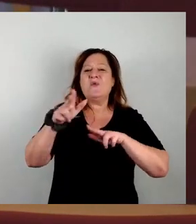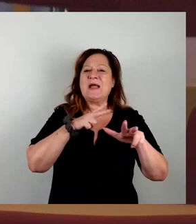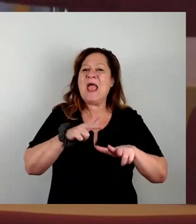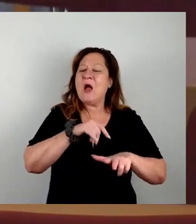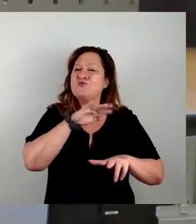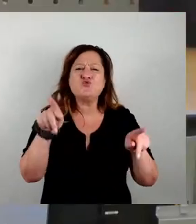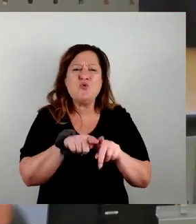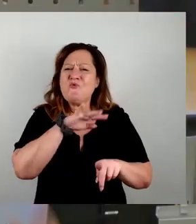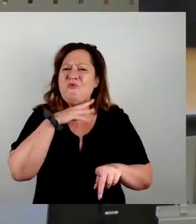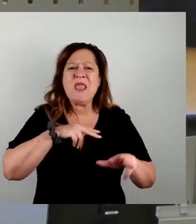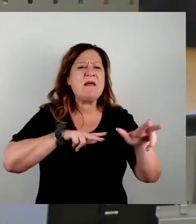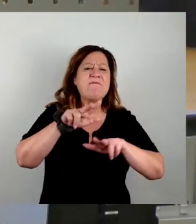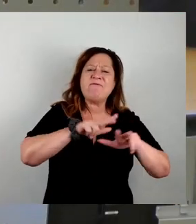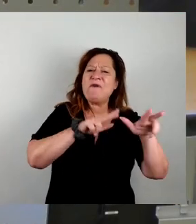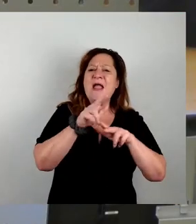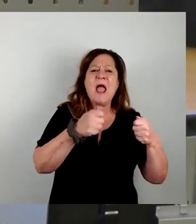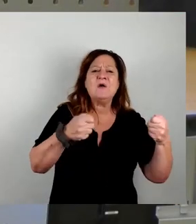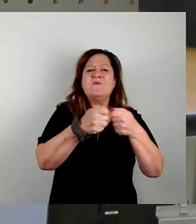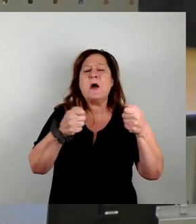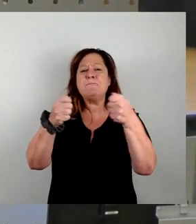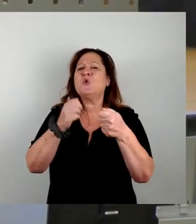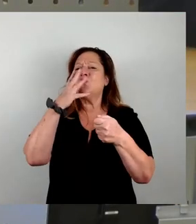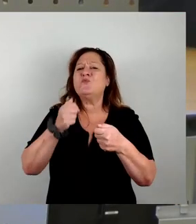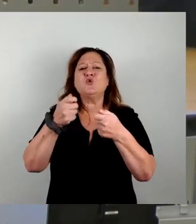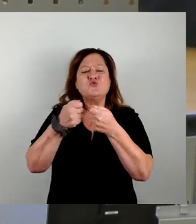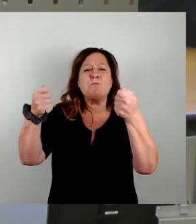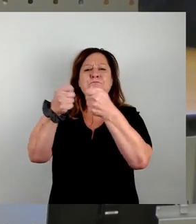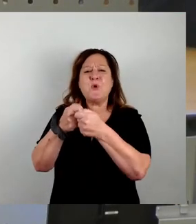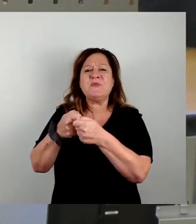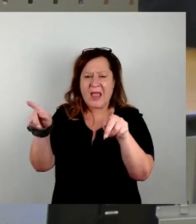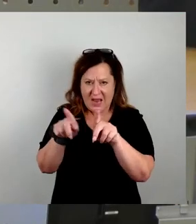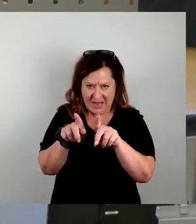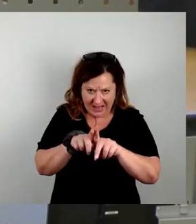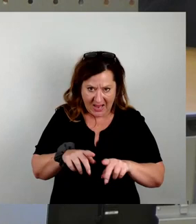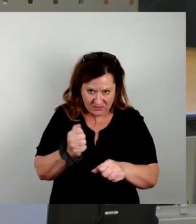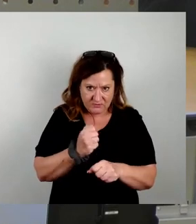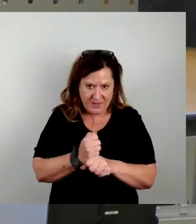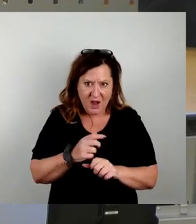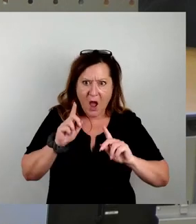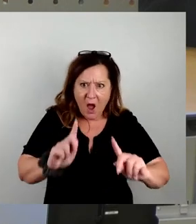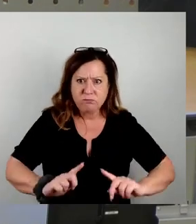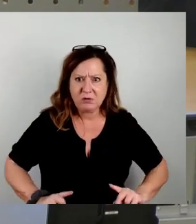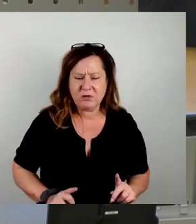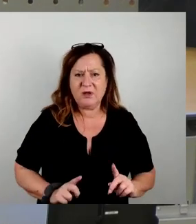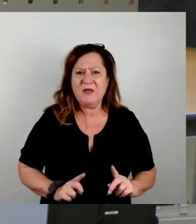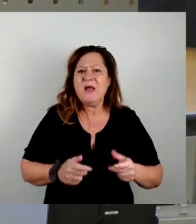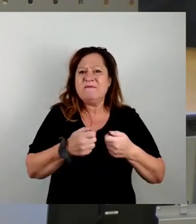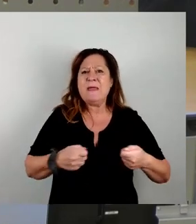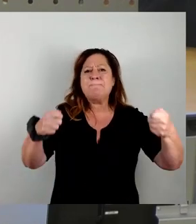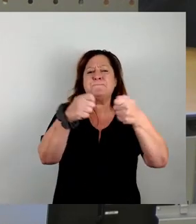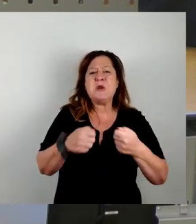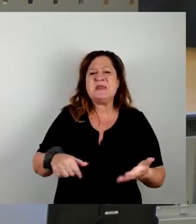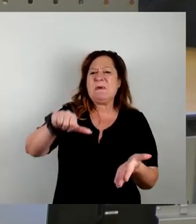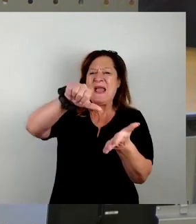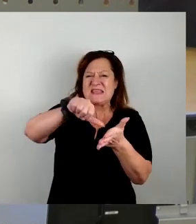immer bundesweit einheitliche. Ich bin kein Freund dieser Illusion, dass bundesweite zentralistische Lösungen